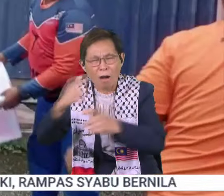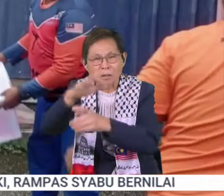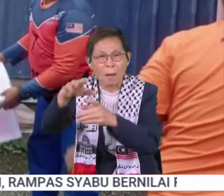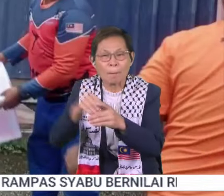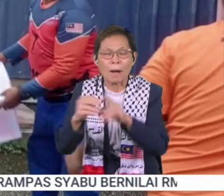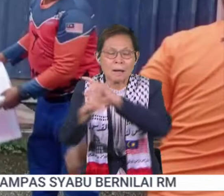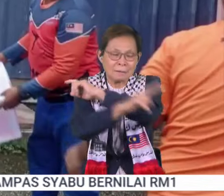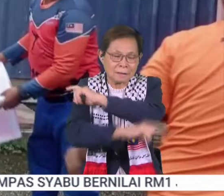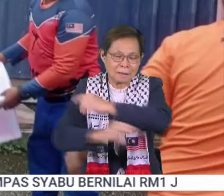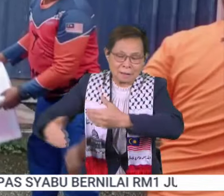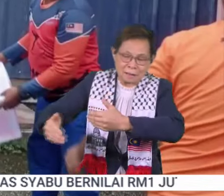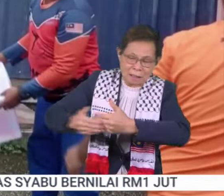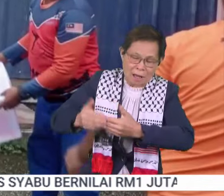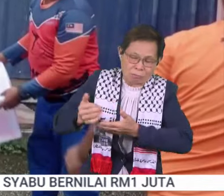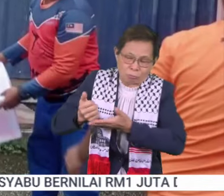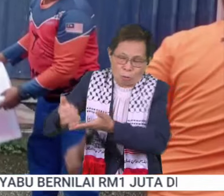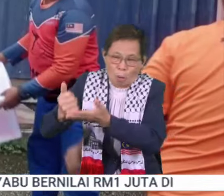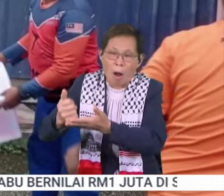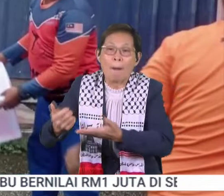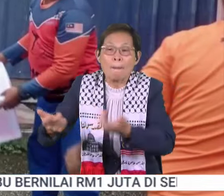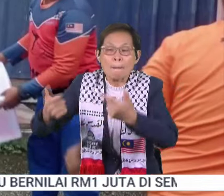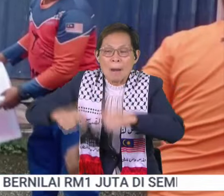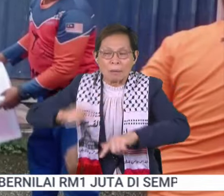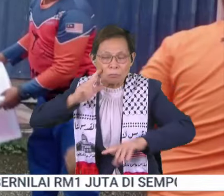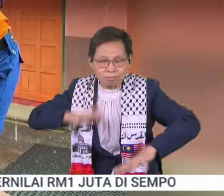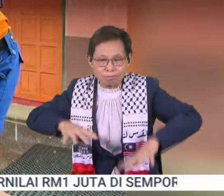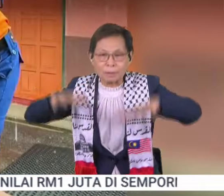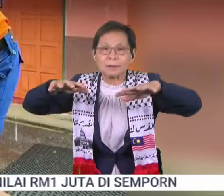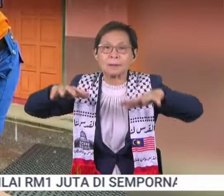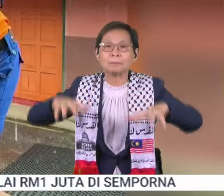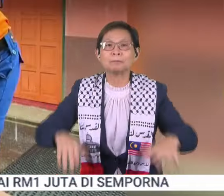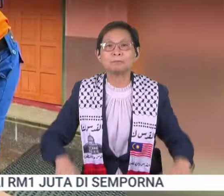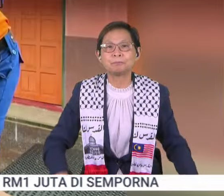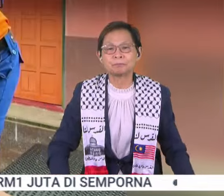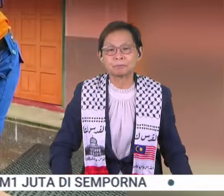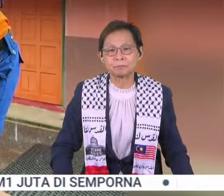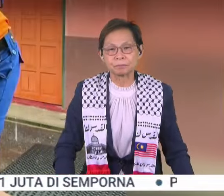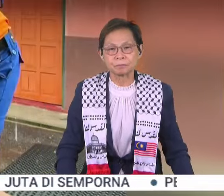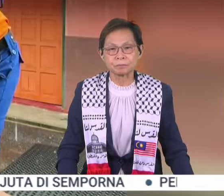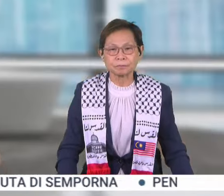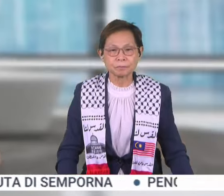termasuk kepada negeri berdekatan yang terjejas banjir.